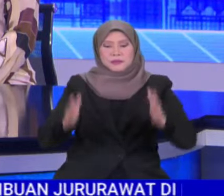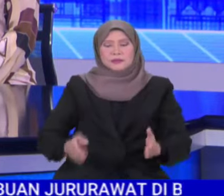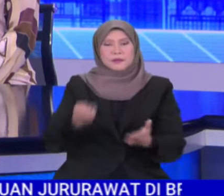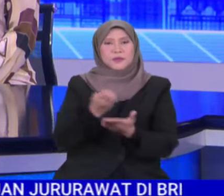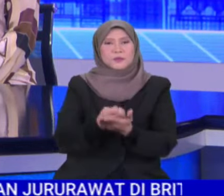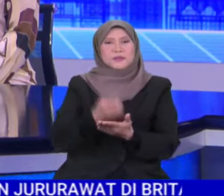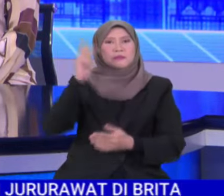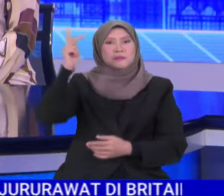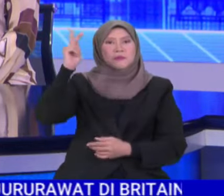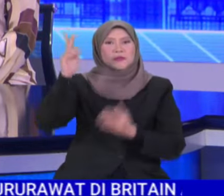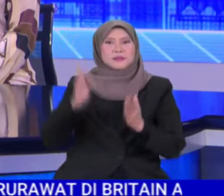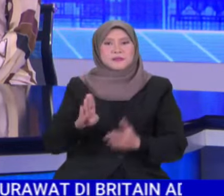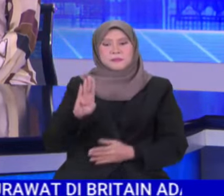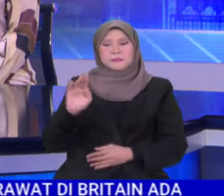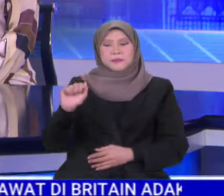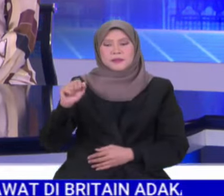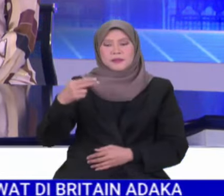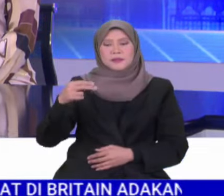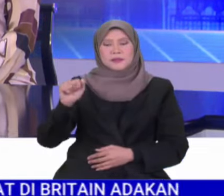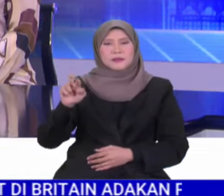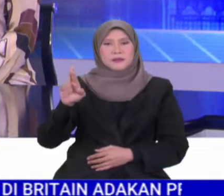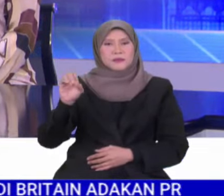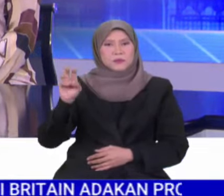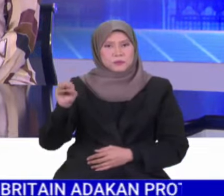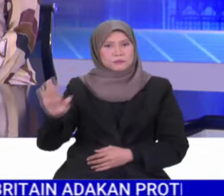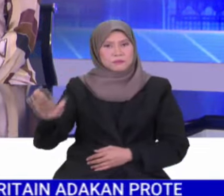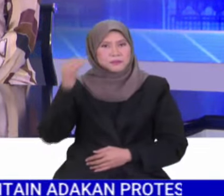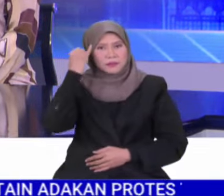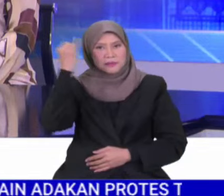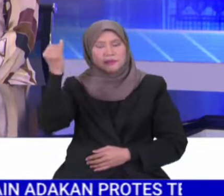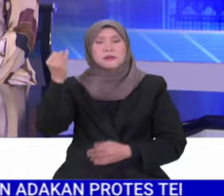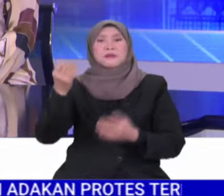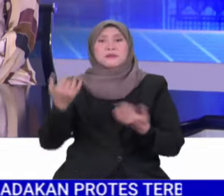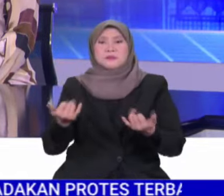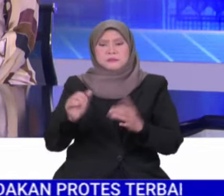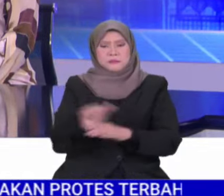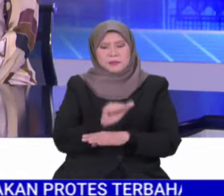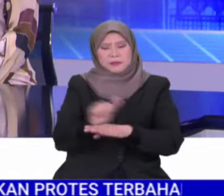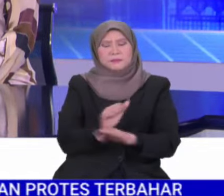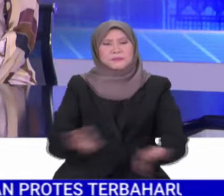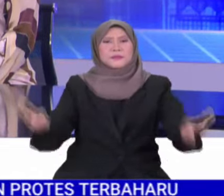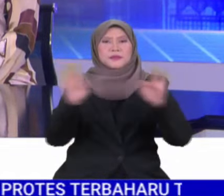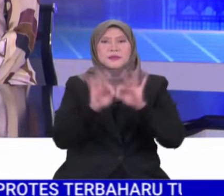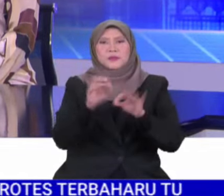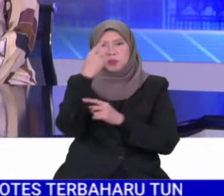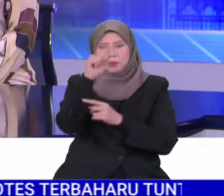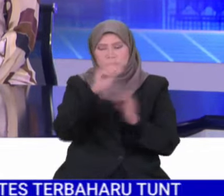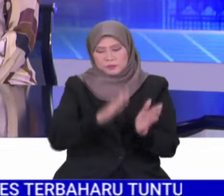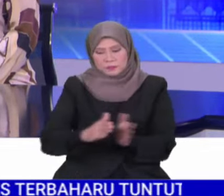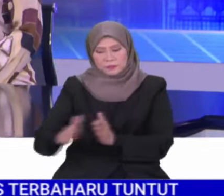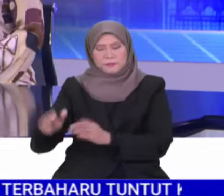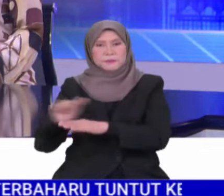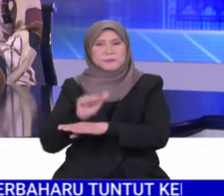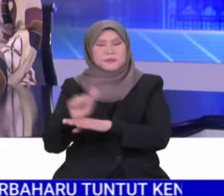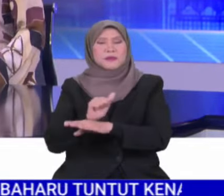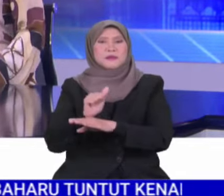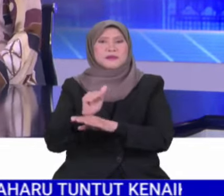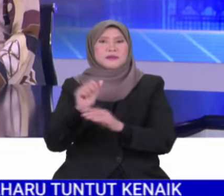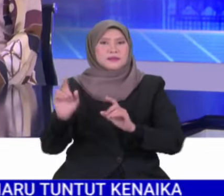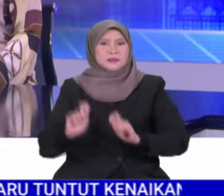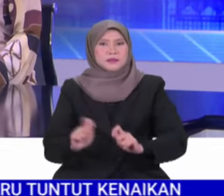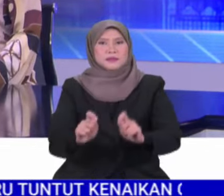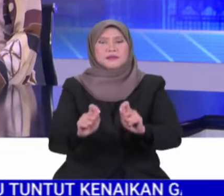Profesor Madya Dr. Baharum Abdul Hamid berpendapat amalan itu bukan sahaja penting dalam rangka pelan tindakan, malah perlu